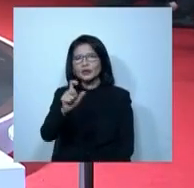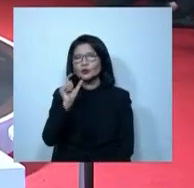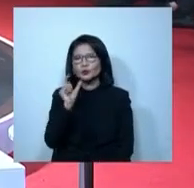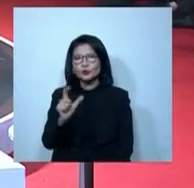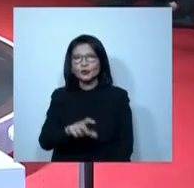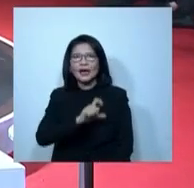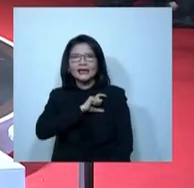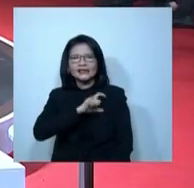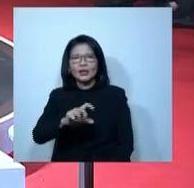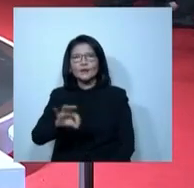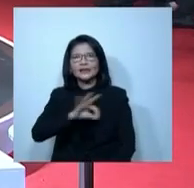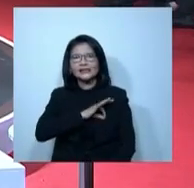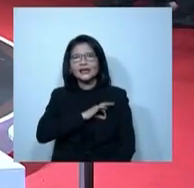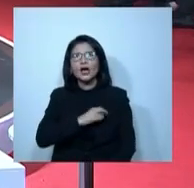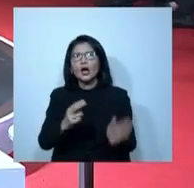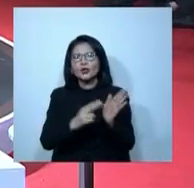menjual